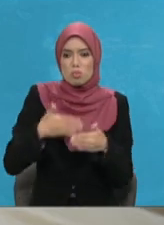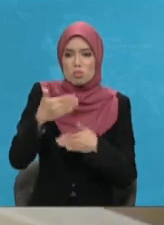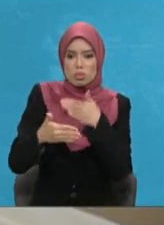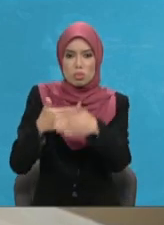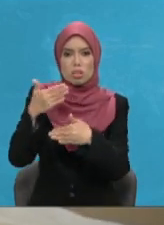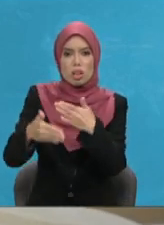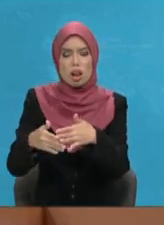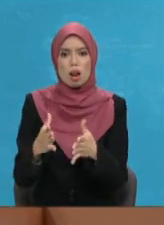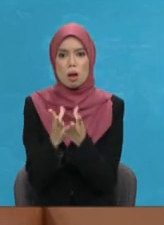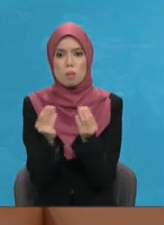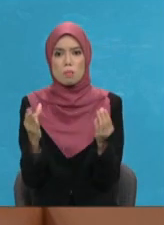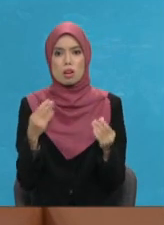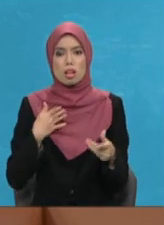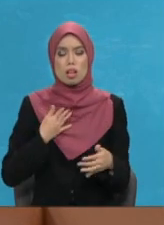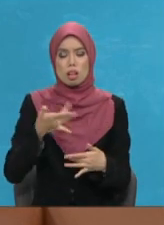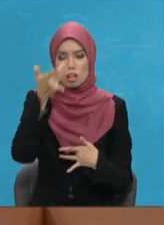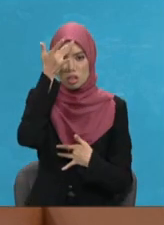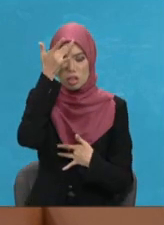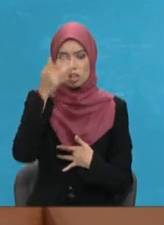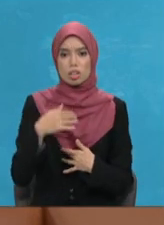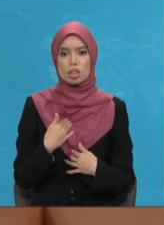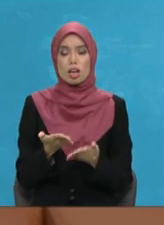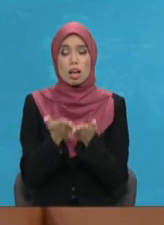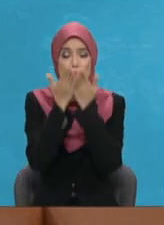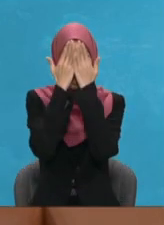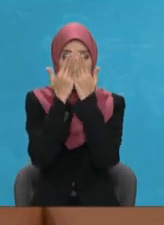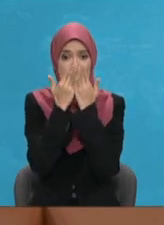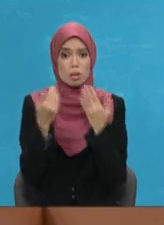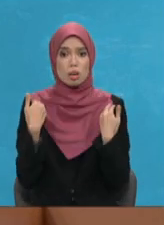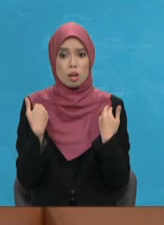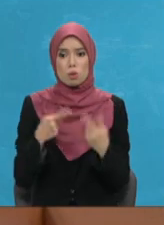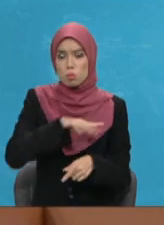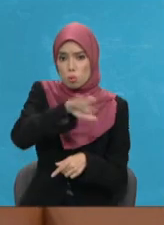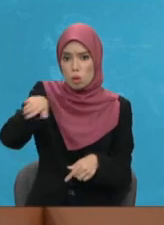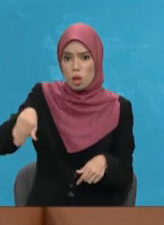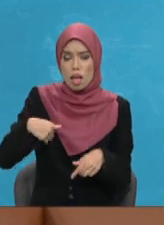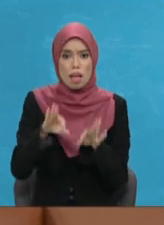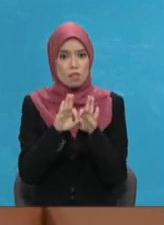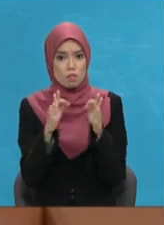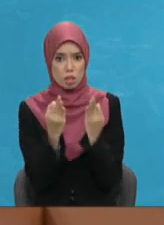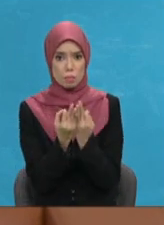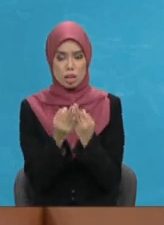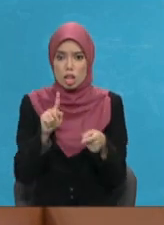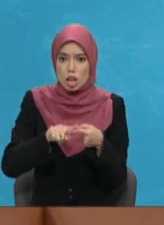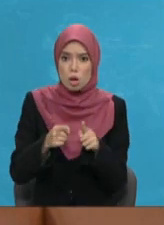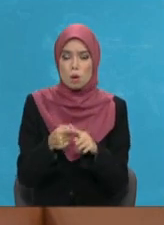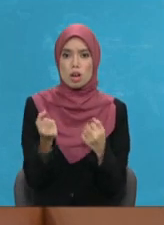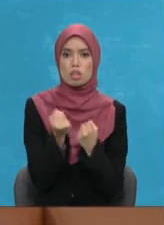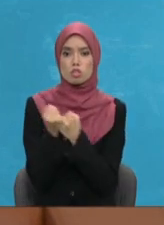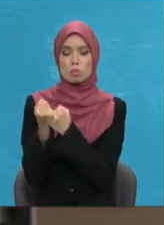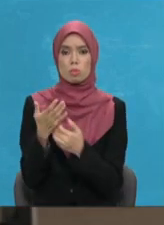bertambah Alhamdulillah saya mempunyai sokongan yang kuat daripada orang sekeliling saya seakan-akan saya